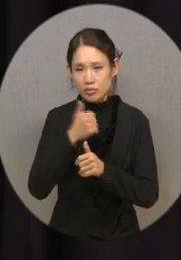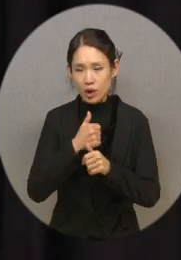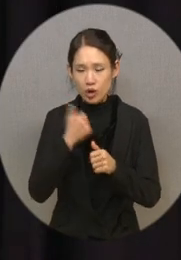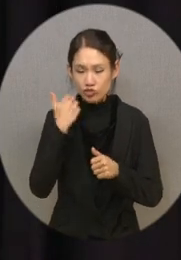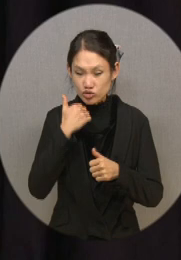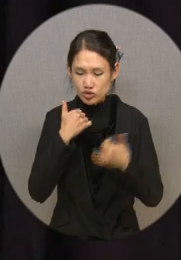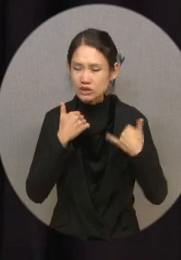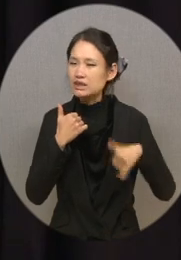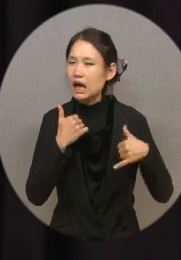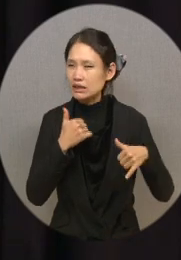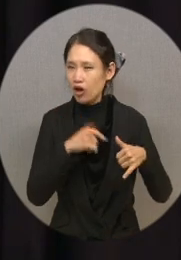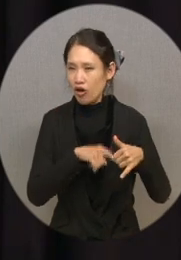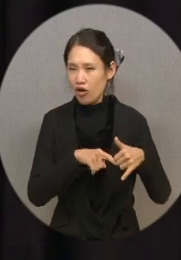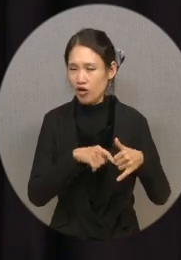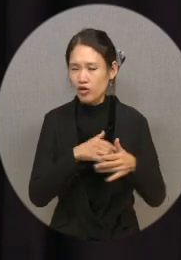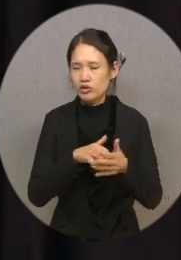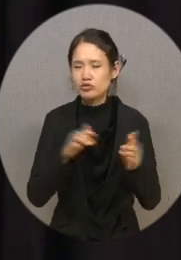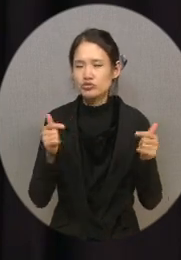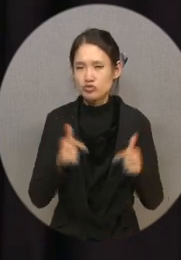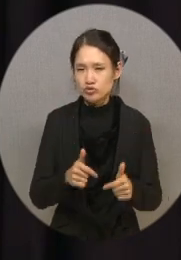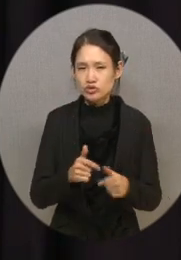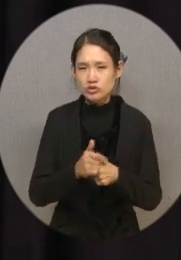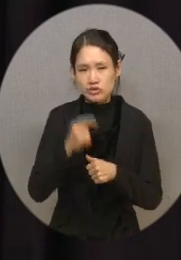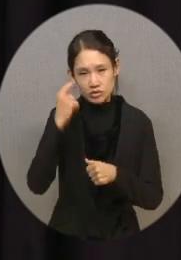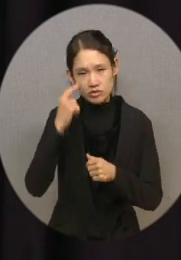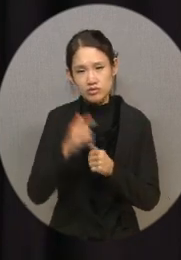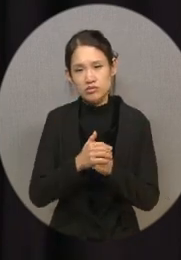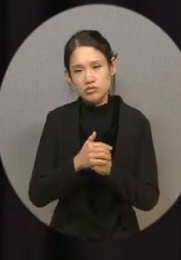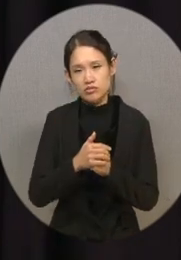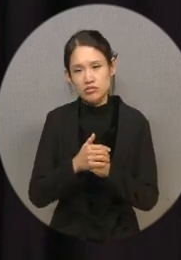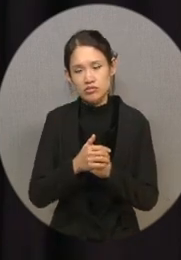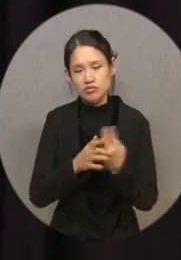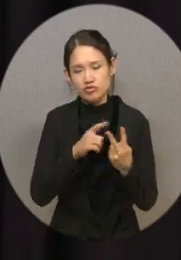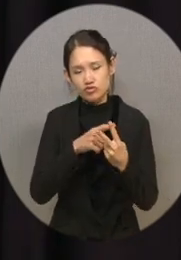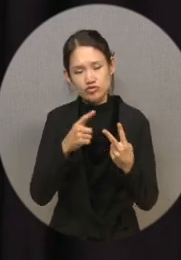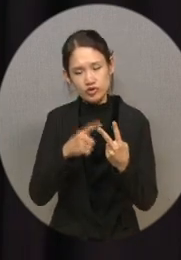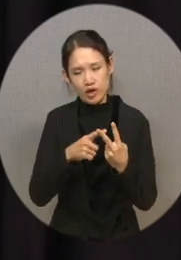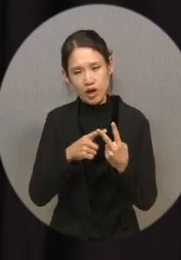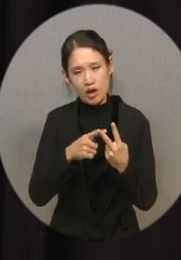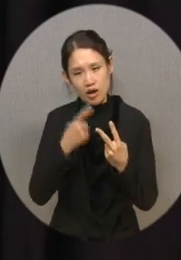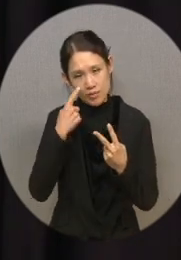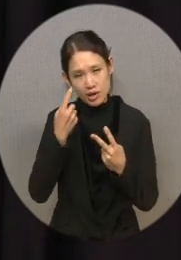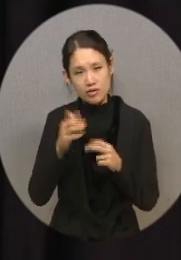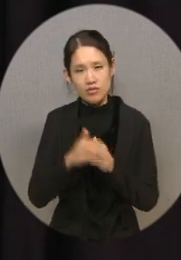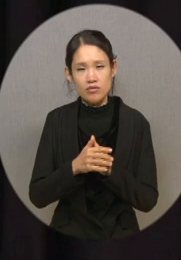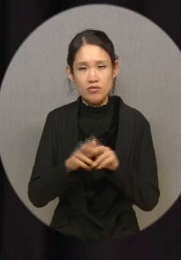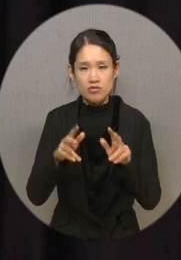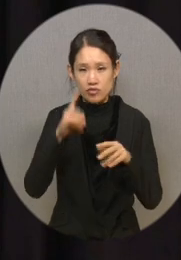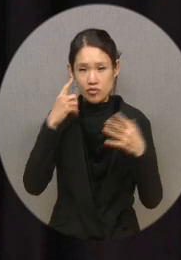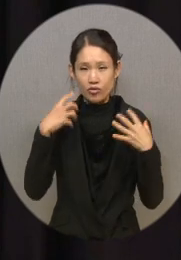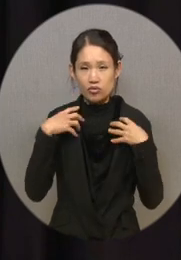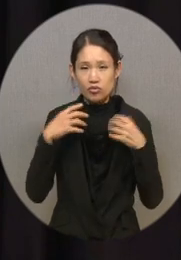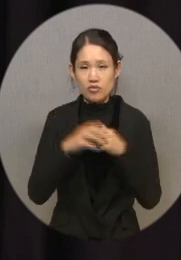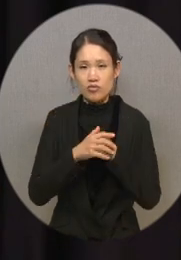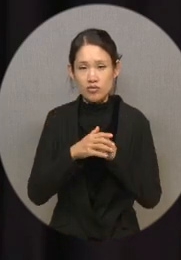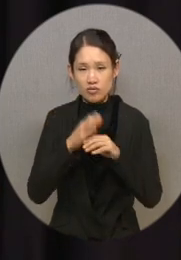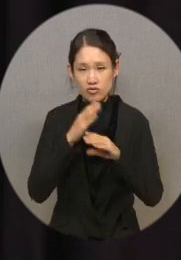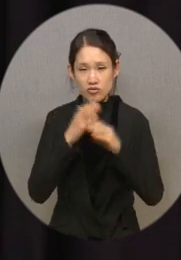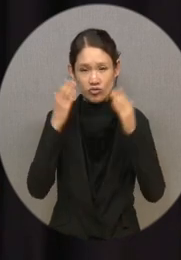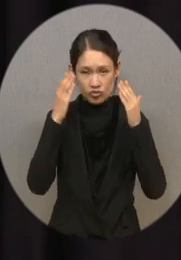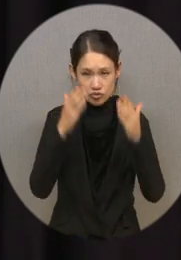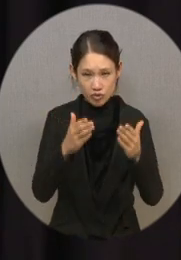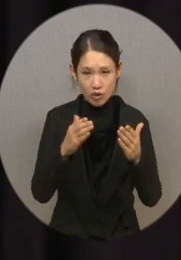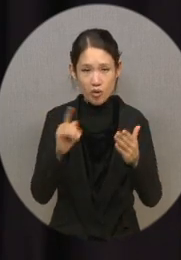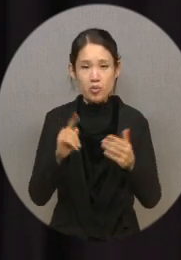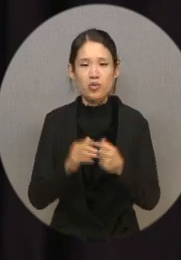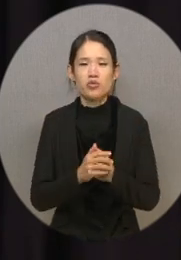자녀 수니까 자녀 수를 줄이자. 뭐 이런 개념으로 두 개를 했는데 지금 정부는 어디다가 역점을